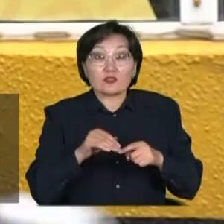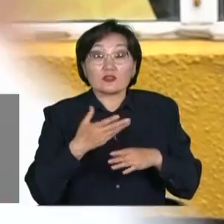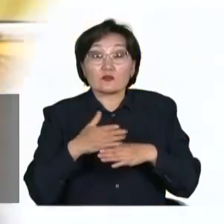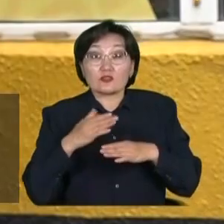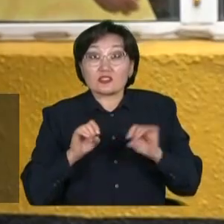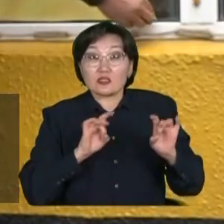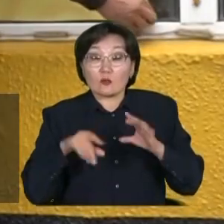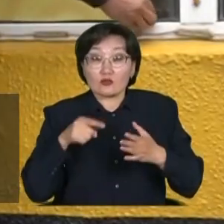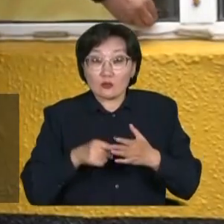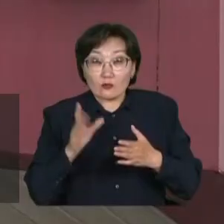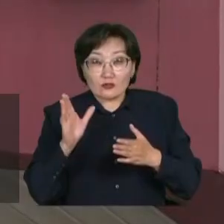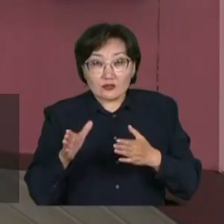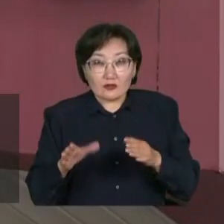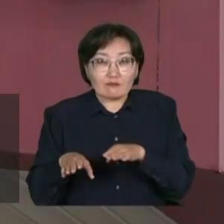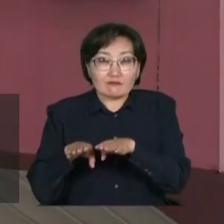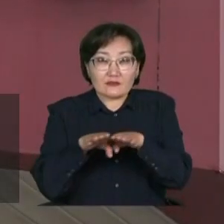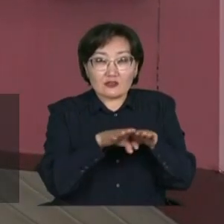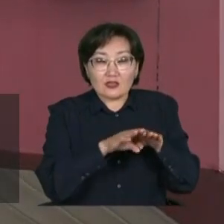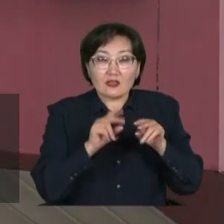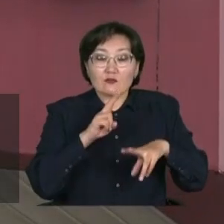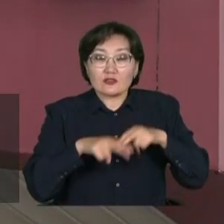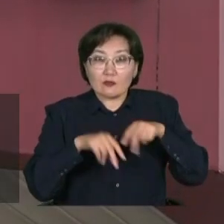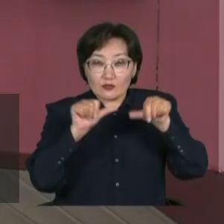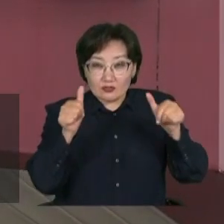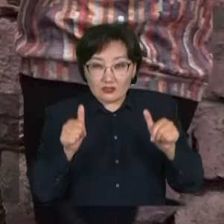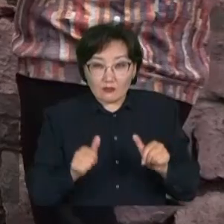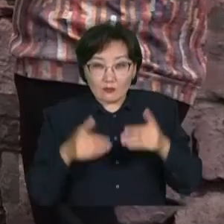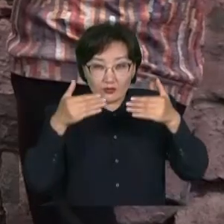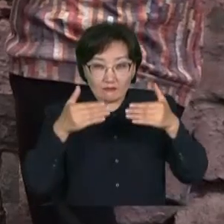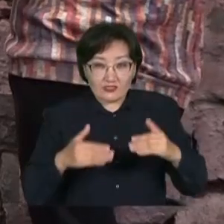рекламы в мегаполисе будут гармонировать с архитектурным стилем